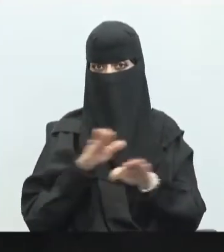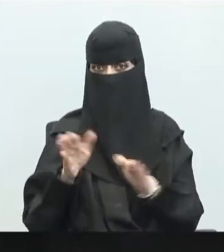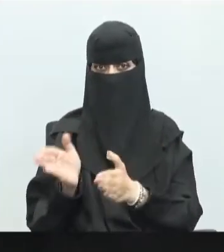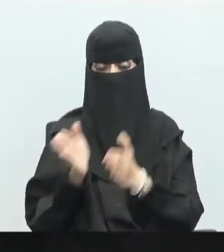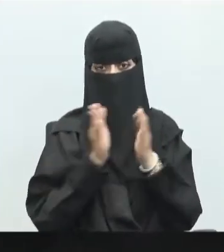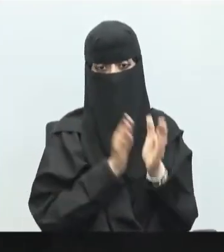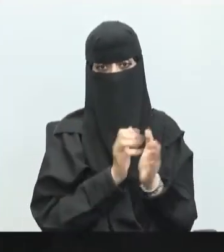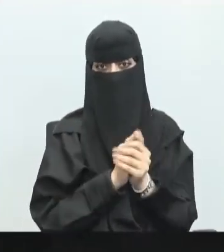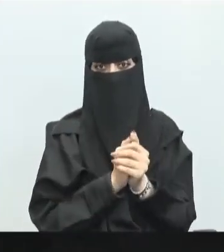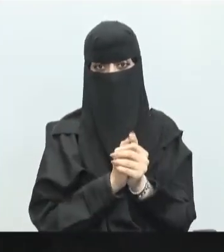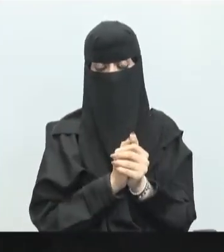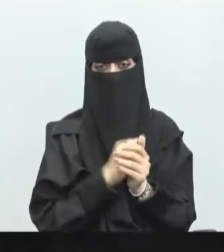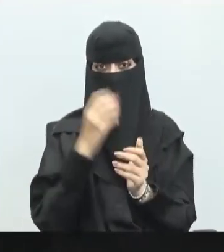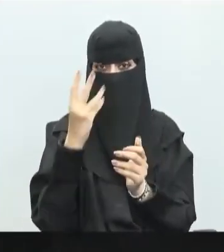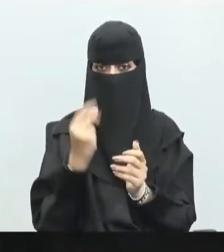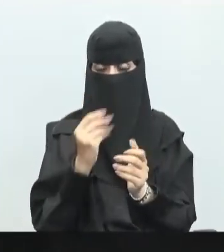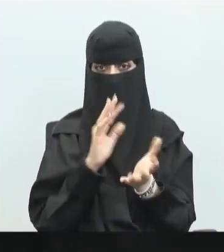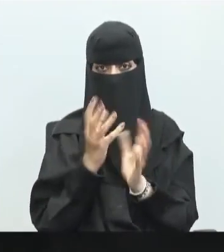من عدنان